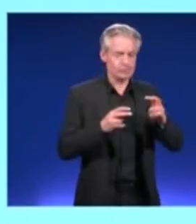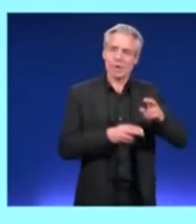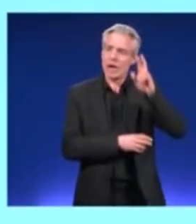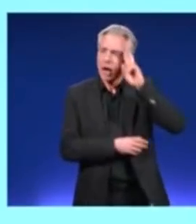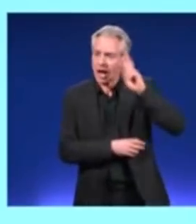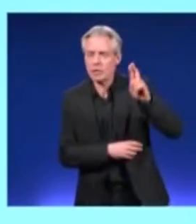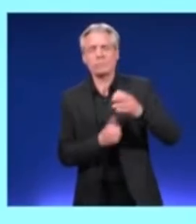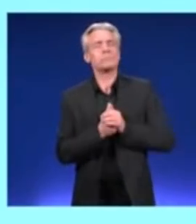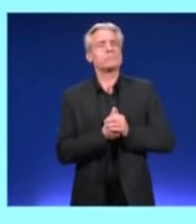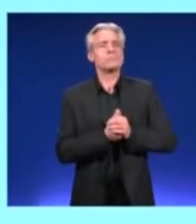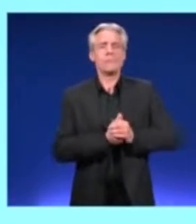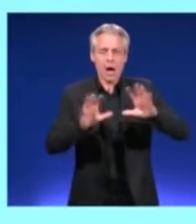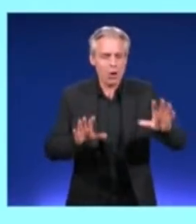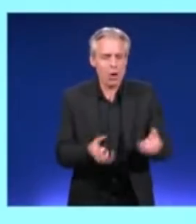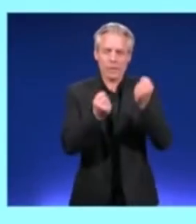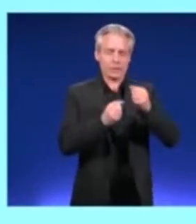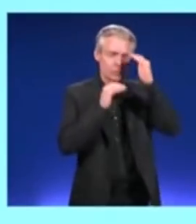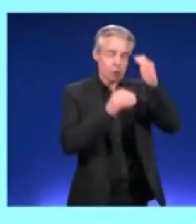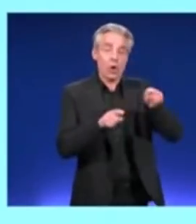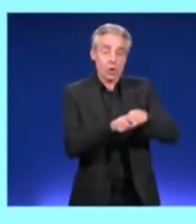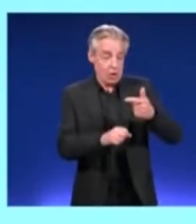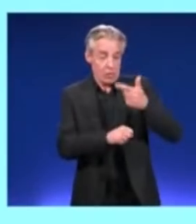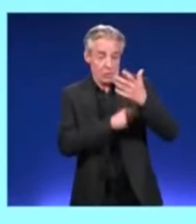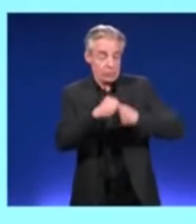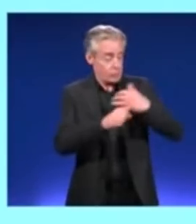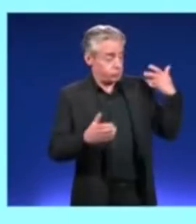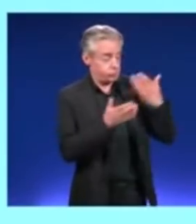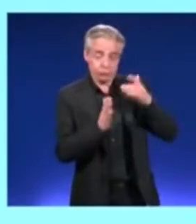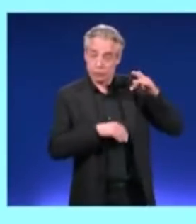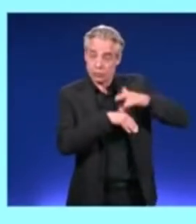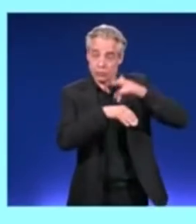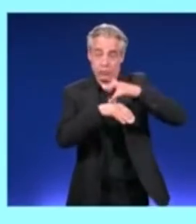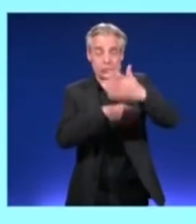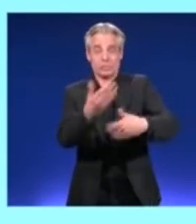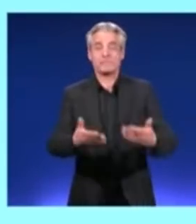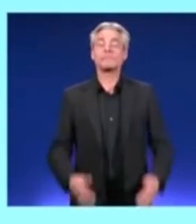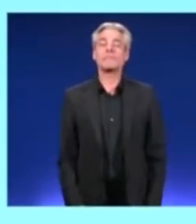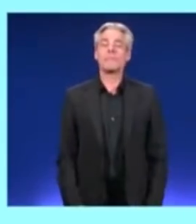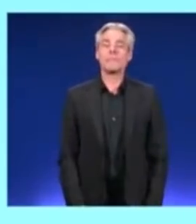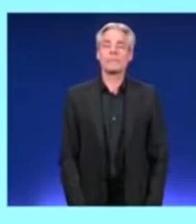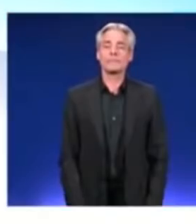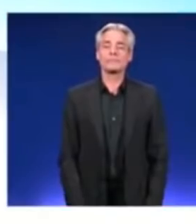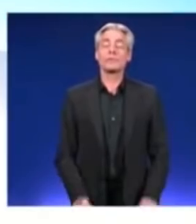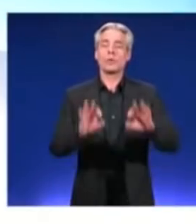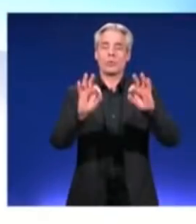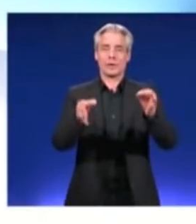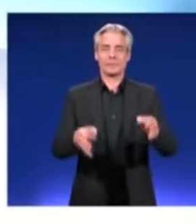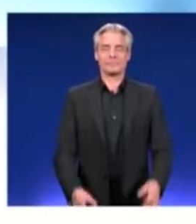raison, à la compétence, comme nous l'avons fait ces derniers mois et ces dernières années?